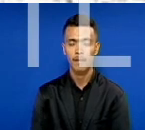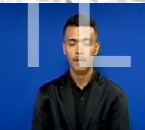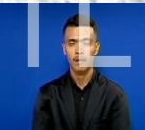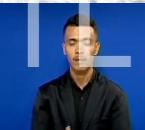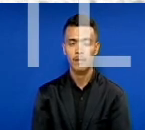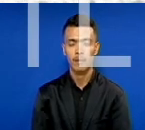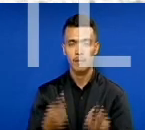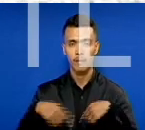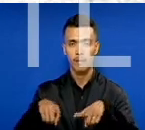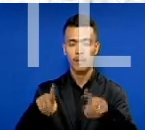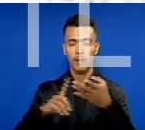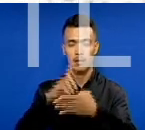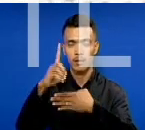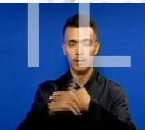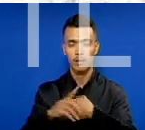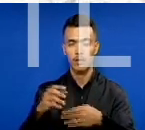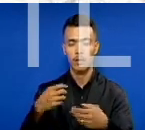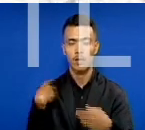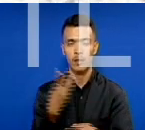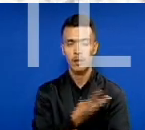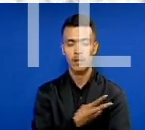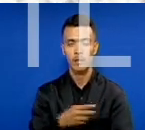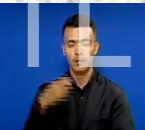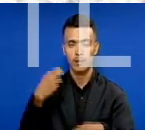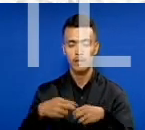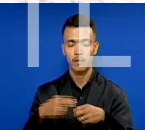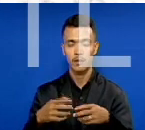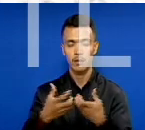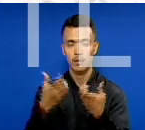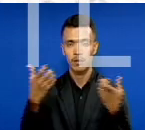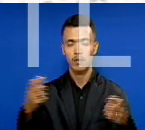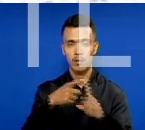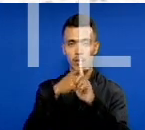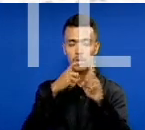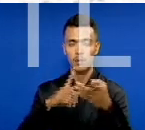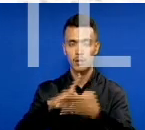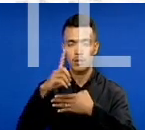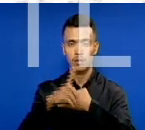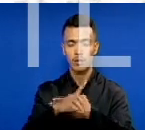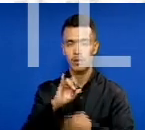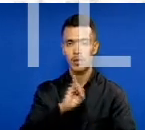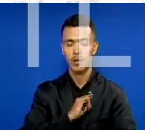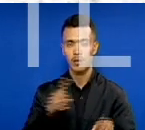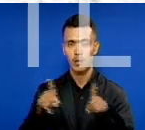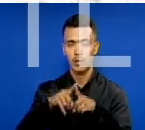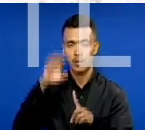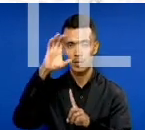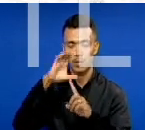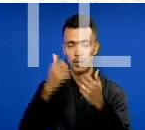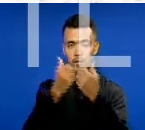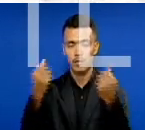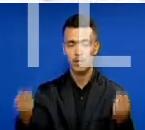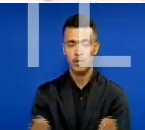quando ba fal desenvolvimento Watulari ne cuidado do kusi desenvolvimento tambe dane ha un lugar sefsuku